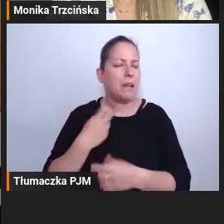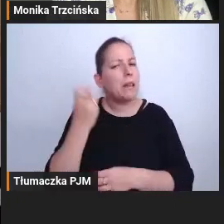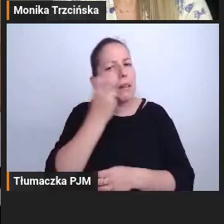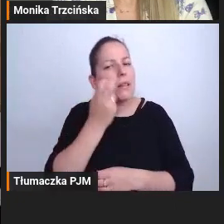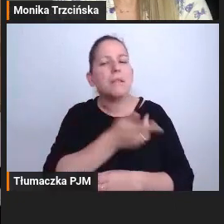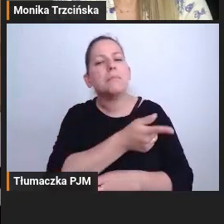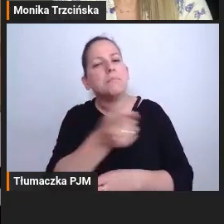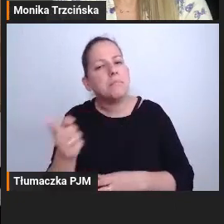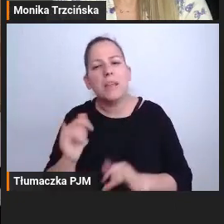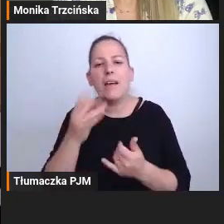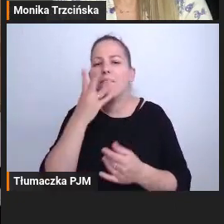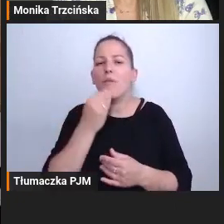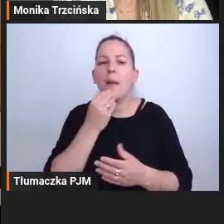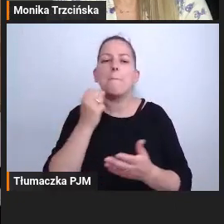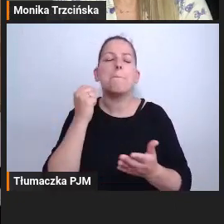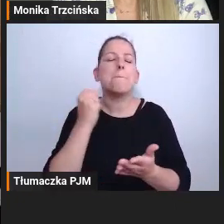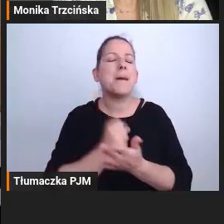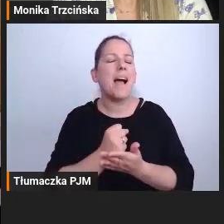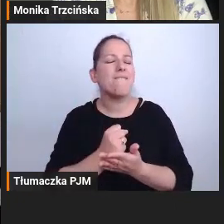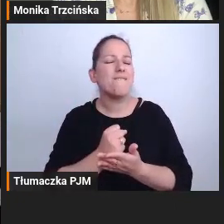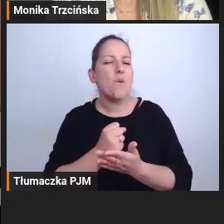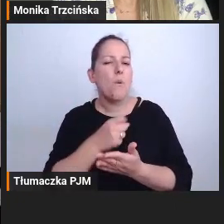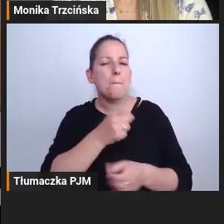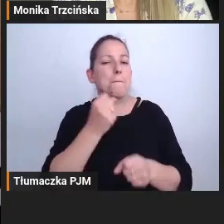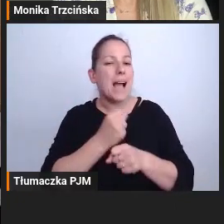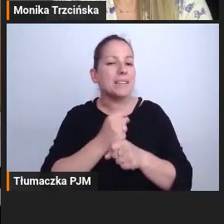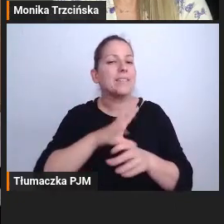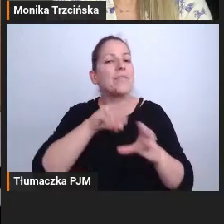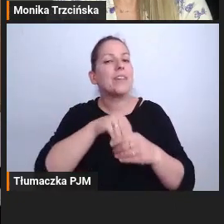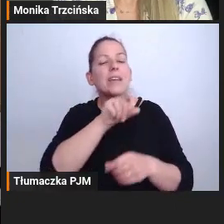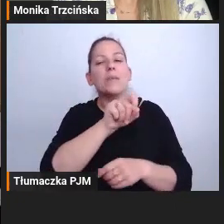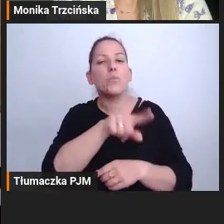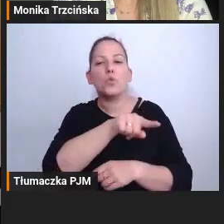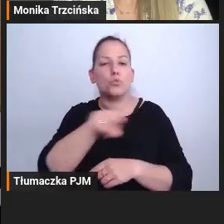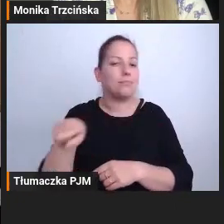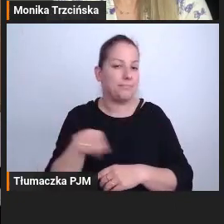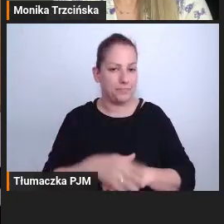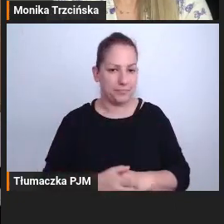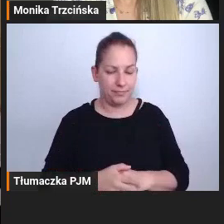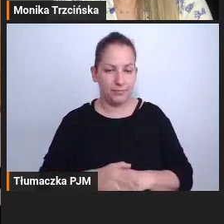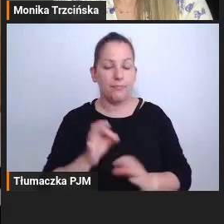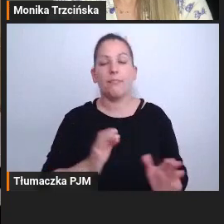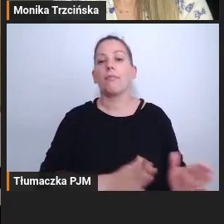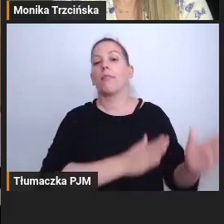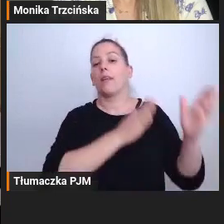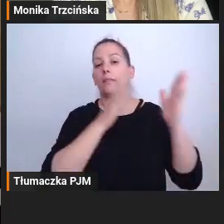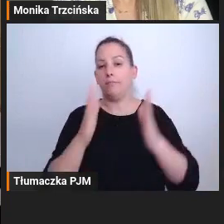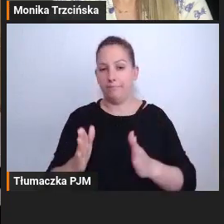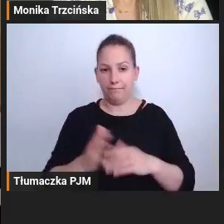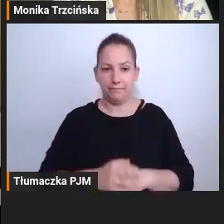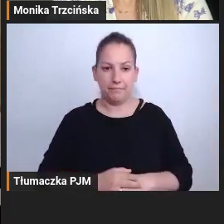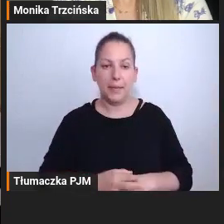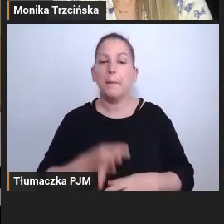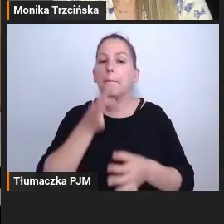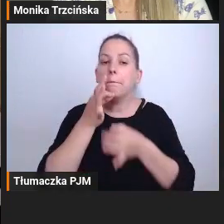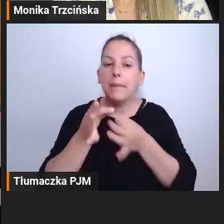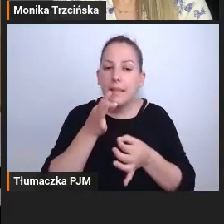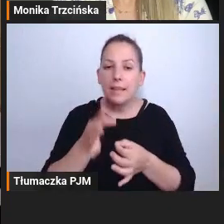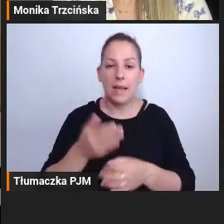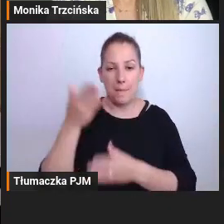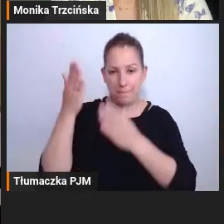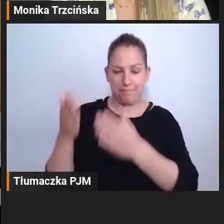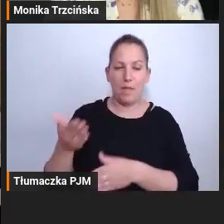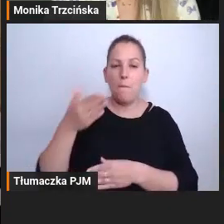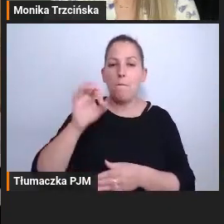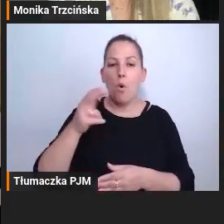te prawo pracy u Was w organizacjach funkcjonuje. Szybko przechodzę już do pytań do Moniki, już